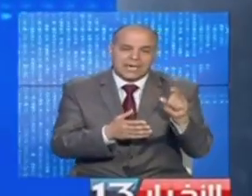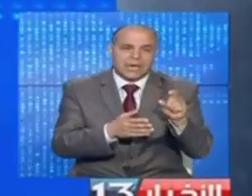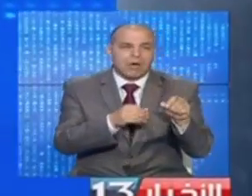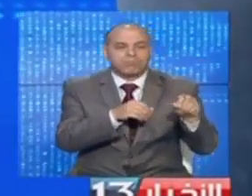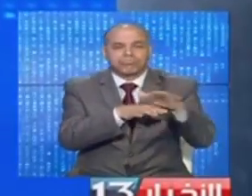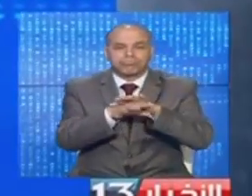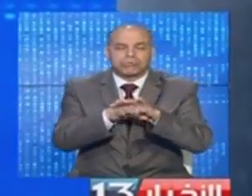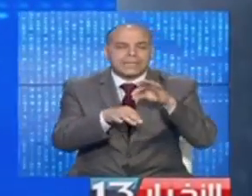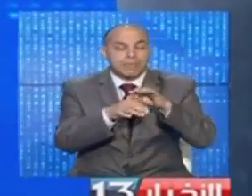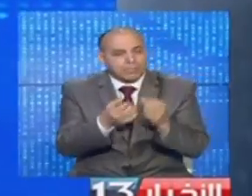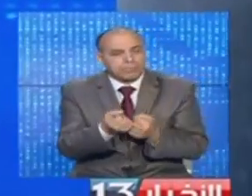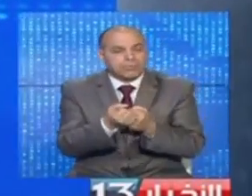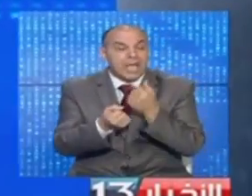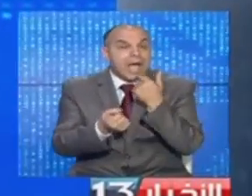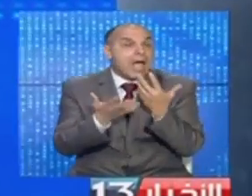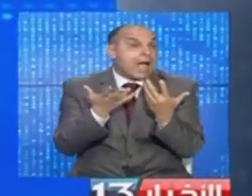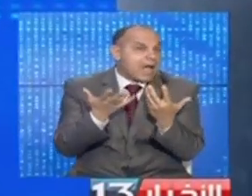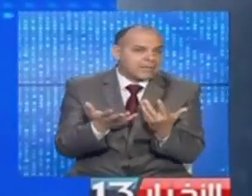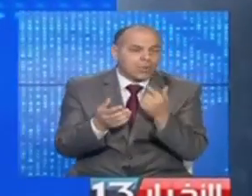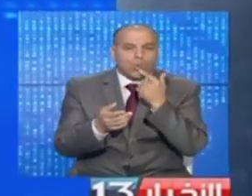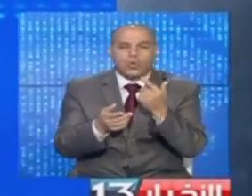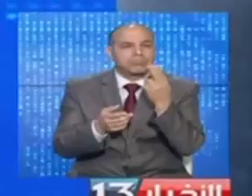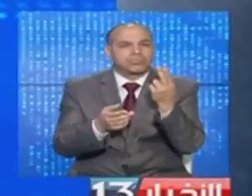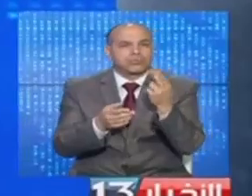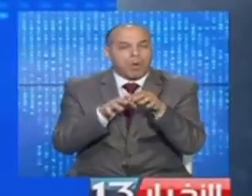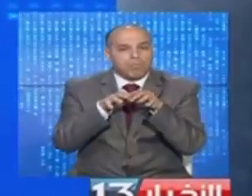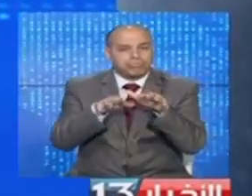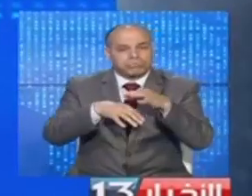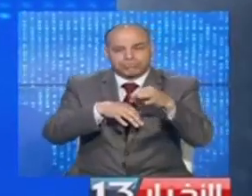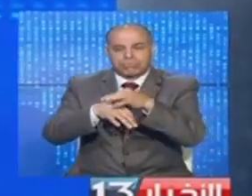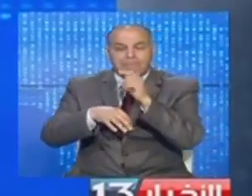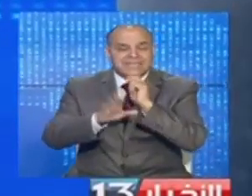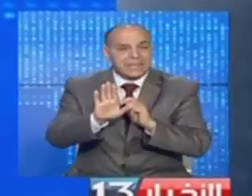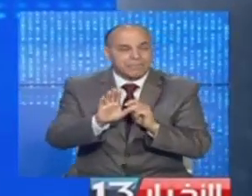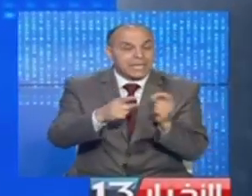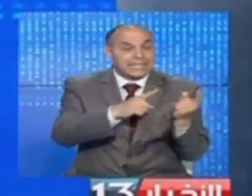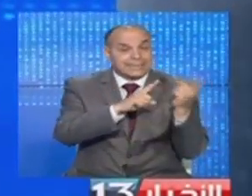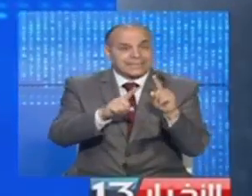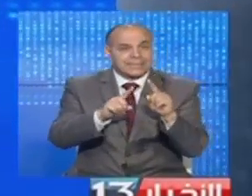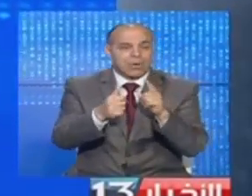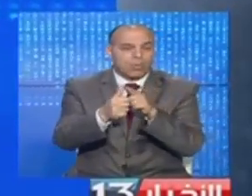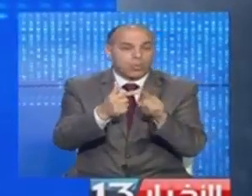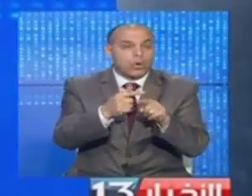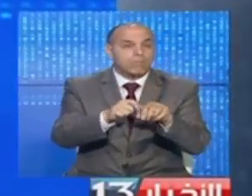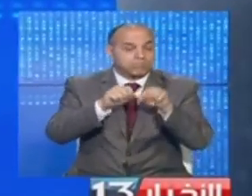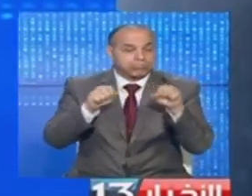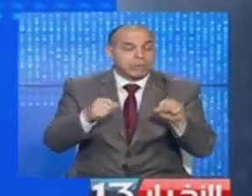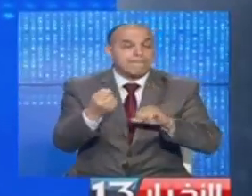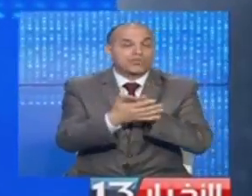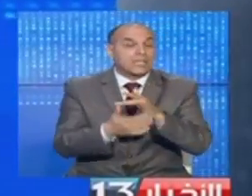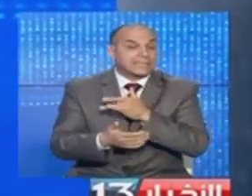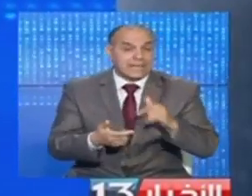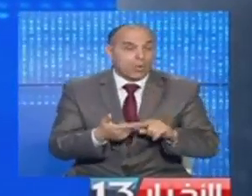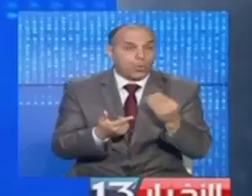طوقتها المصالح الطبية للحيلولة دون انتشار العدوى، وللتصدي لواحدة من كبرى الأزمات